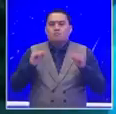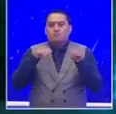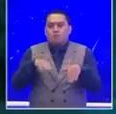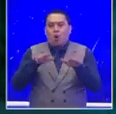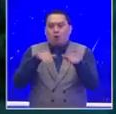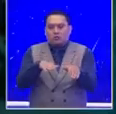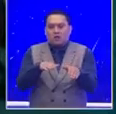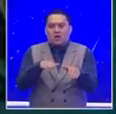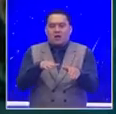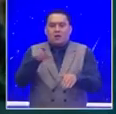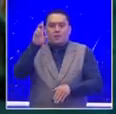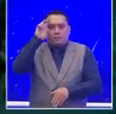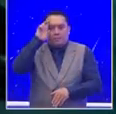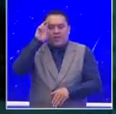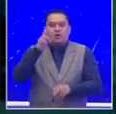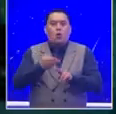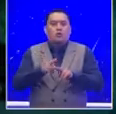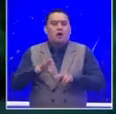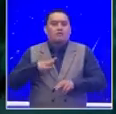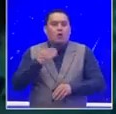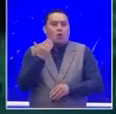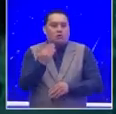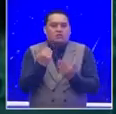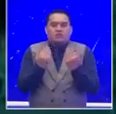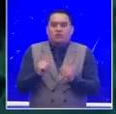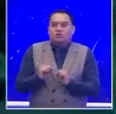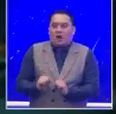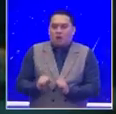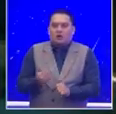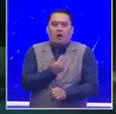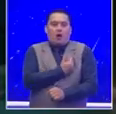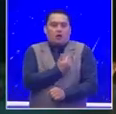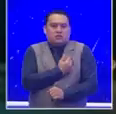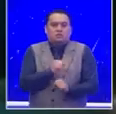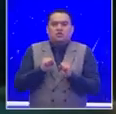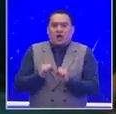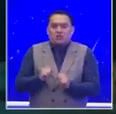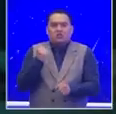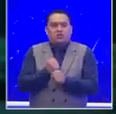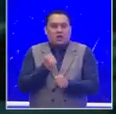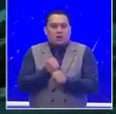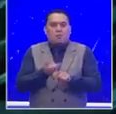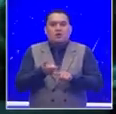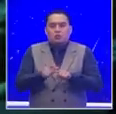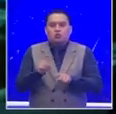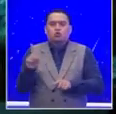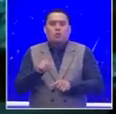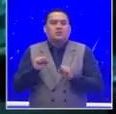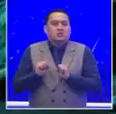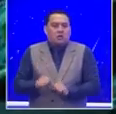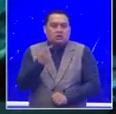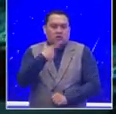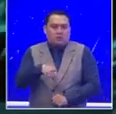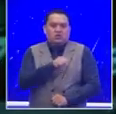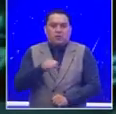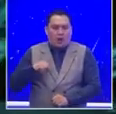мнению морского биолога Ники Кикликоглу, мы хотим защитить море, и мы должны это сделать, потому что тем самым мы защищаем самих